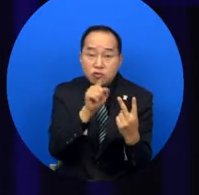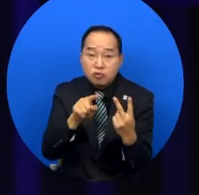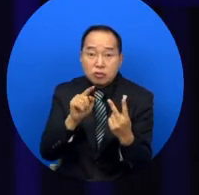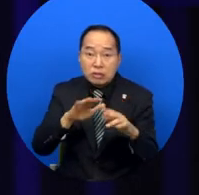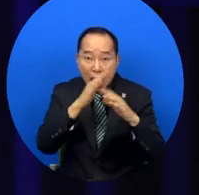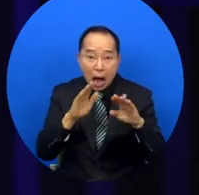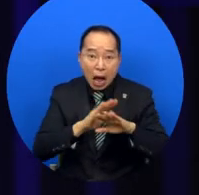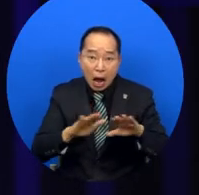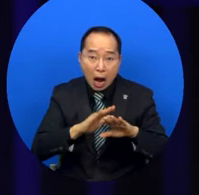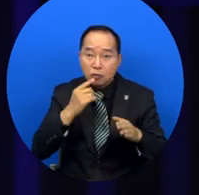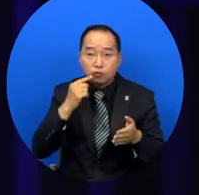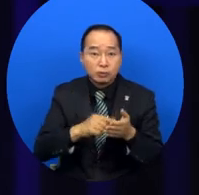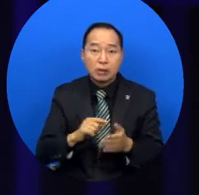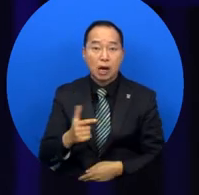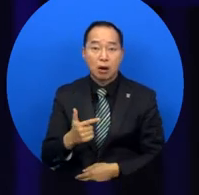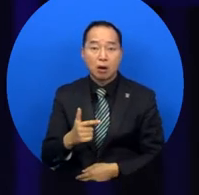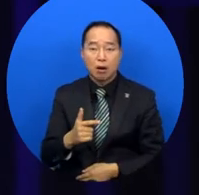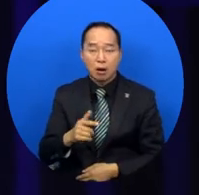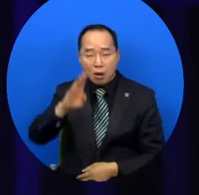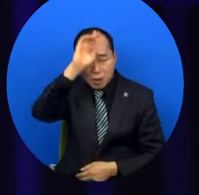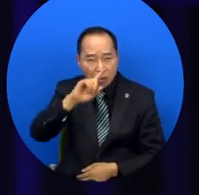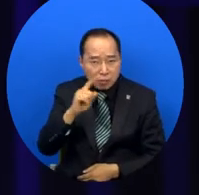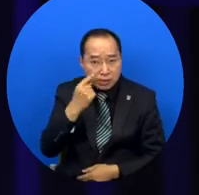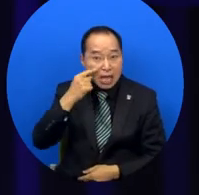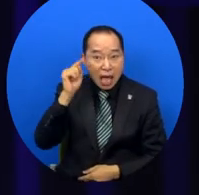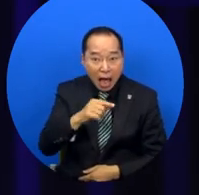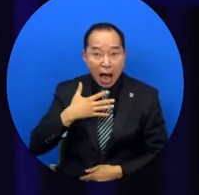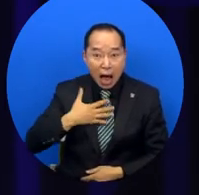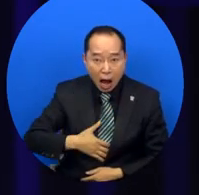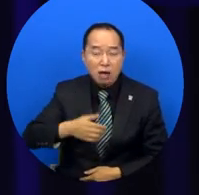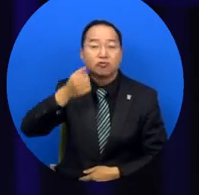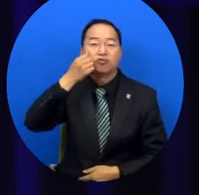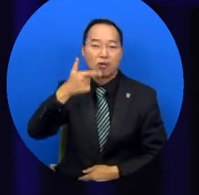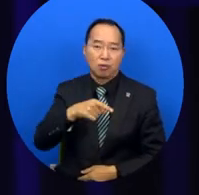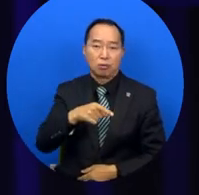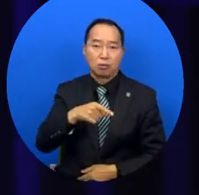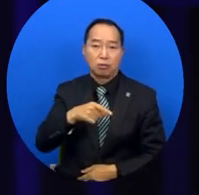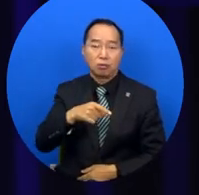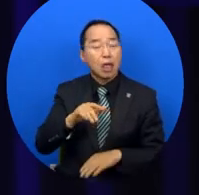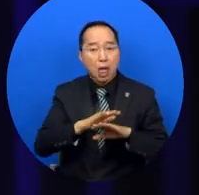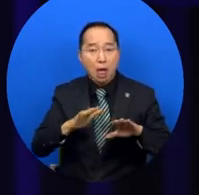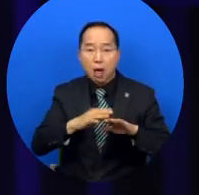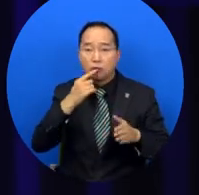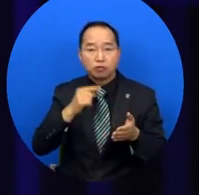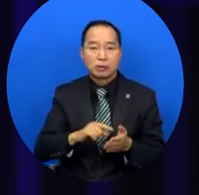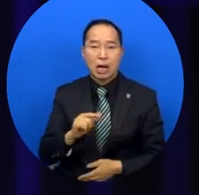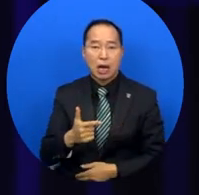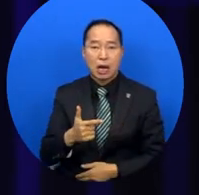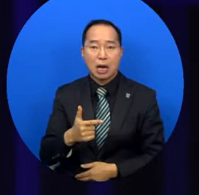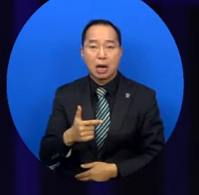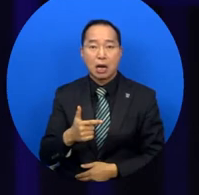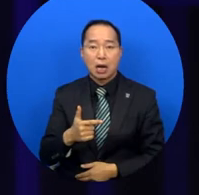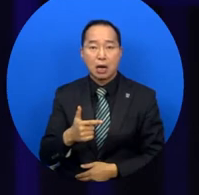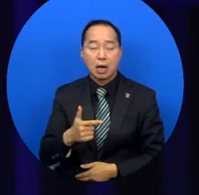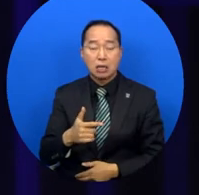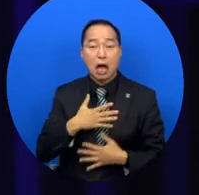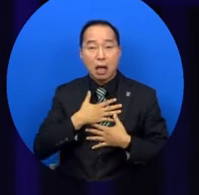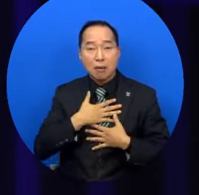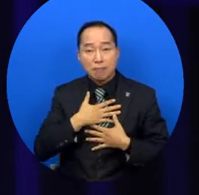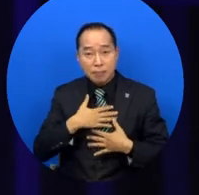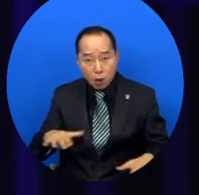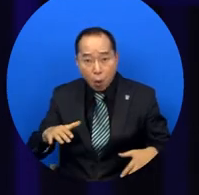치료가 쉽지 않고 내가 진단받는 데 6개월 걸렸지만 그렇다고 해서 치료가 쉽지도 않았습니다. 특히 만성 피로 증후군의